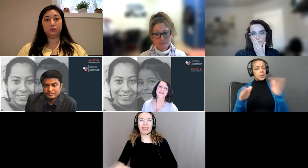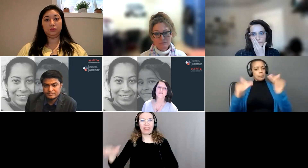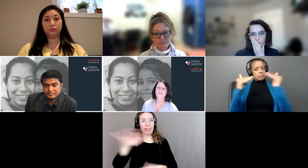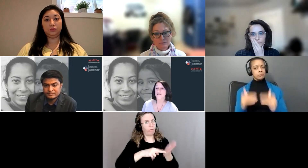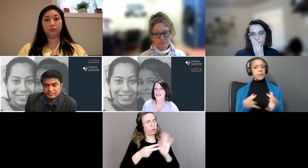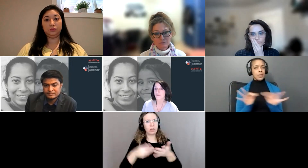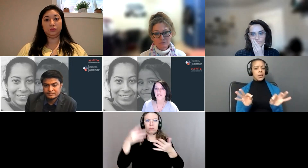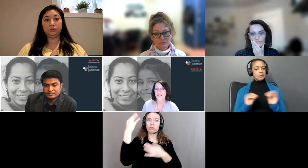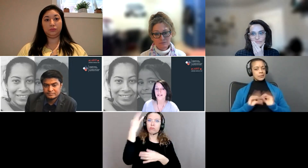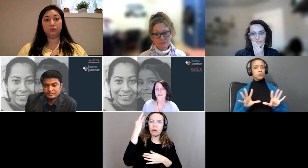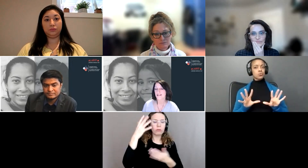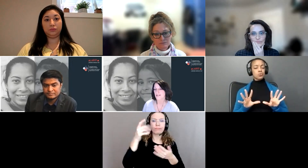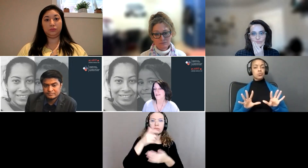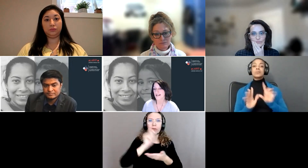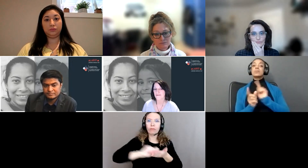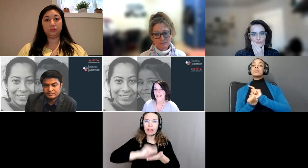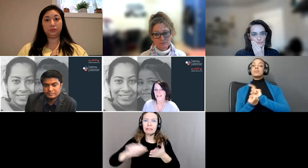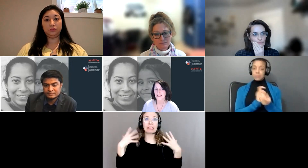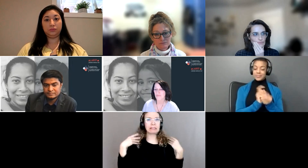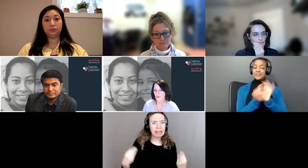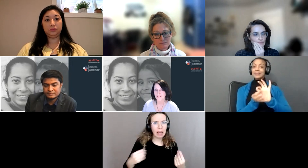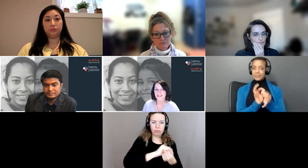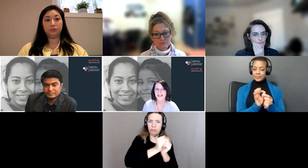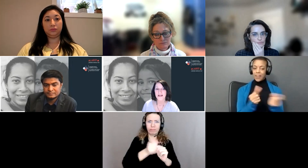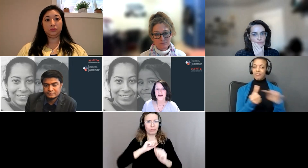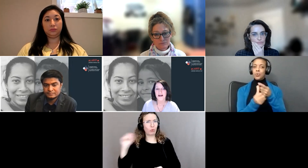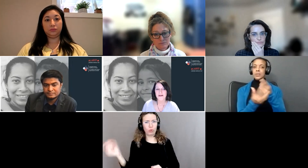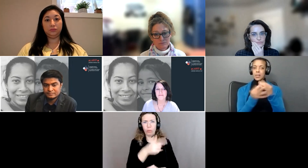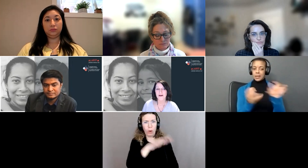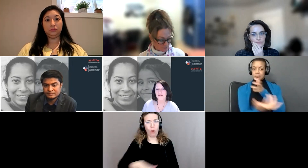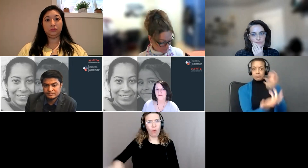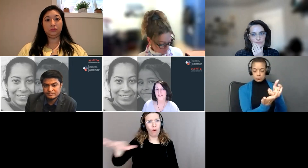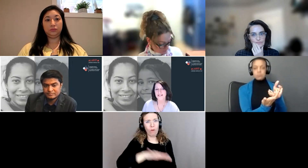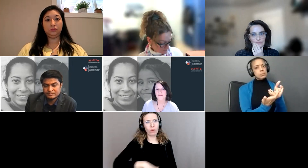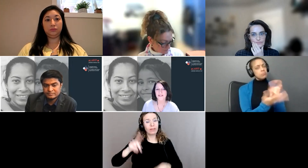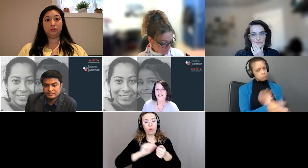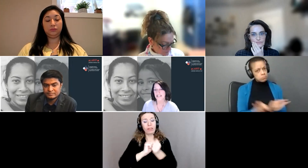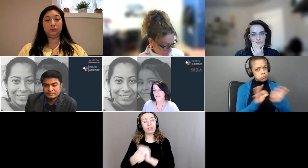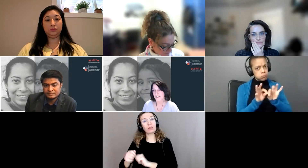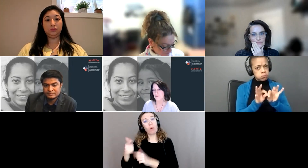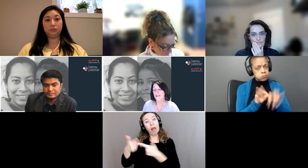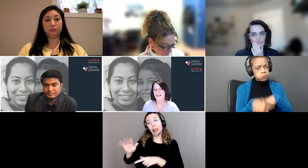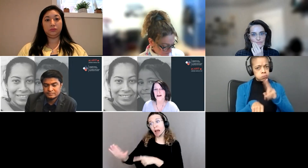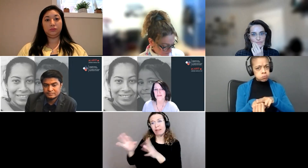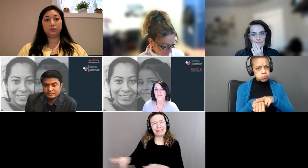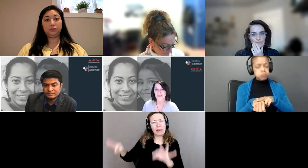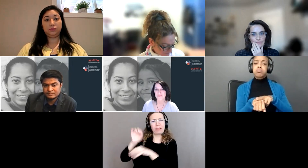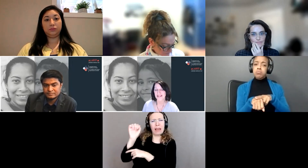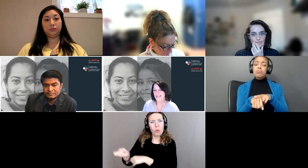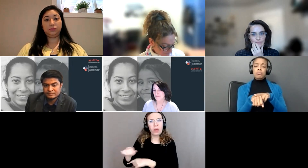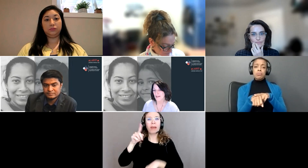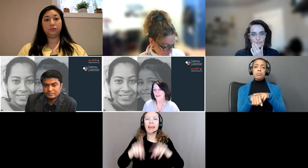L'interprétation, la traduction dans leur première langue, c'est encore vital, c'est important, mais on évite certains